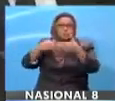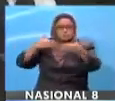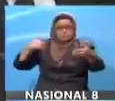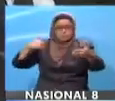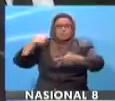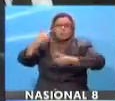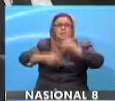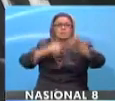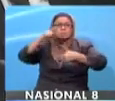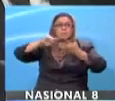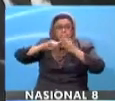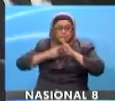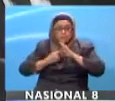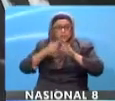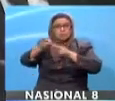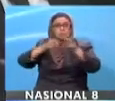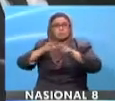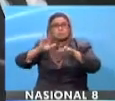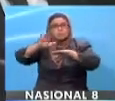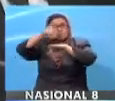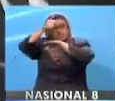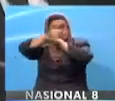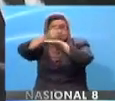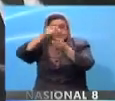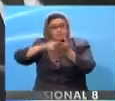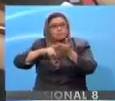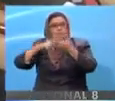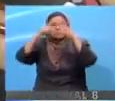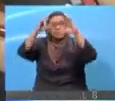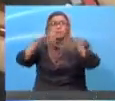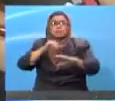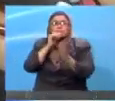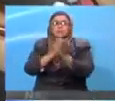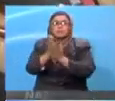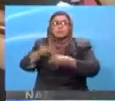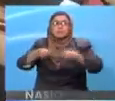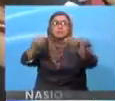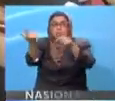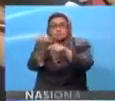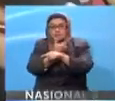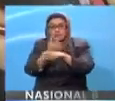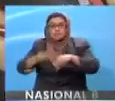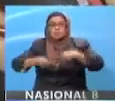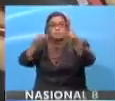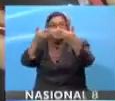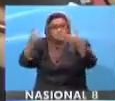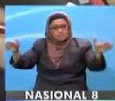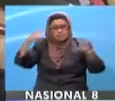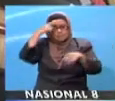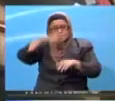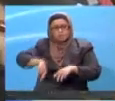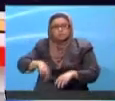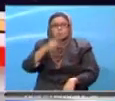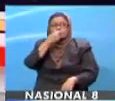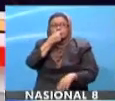mewujudkan liga ini secara tidak langsung akan memberi latihan dan pendedahan kepada pengadil tempatan.